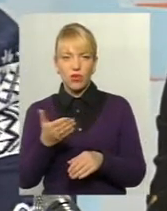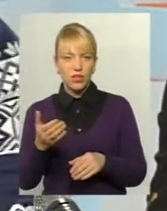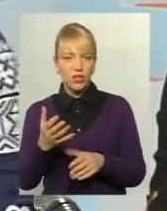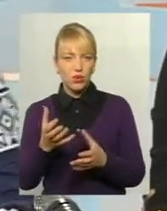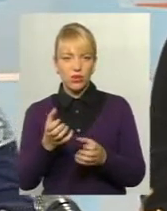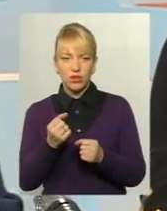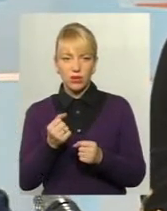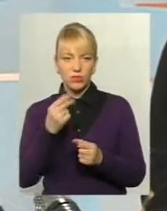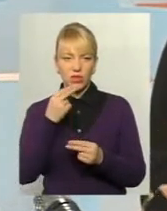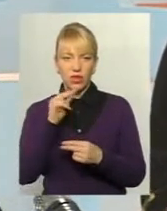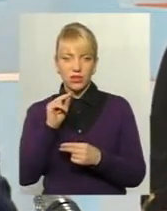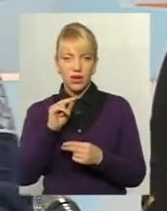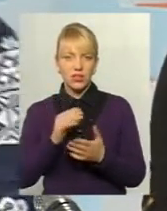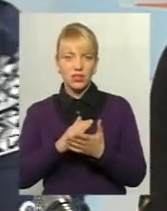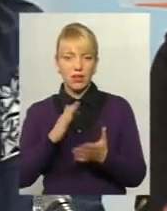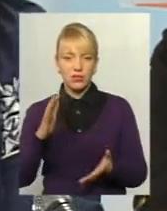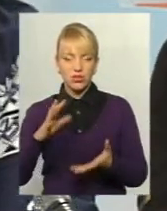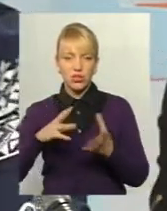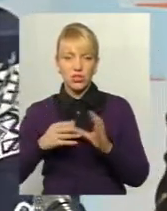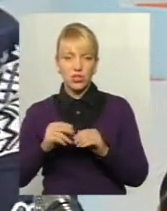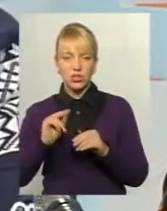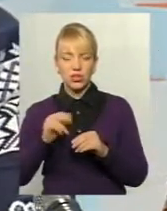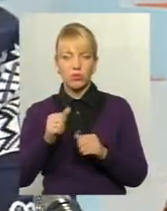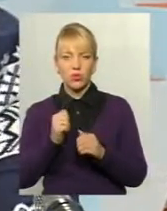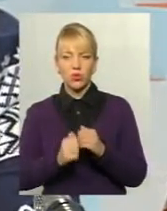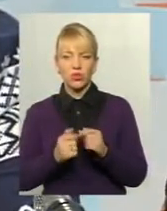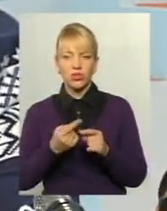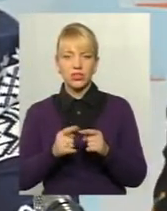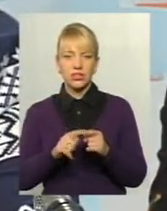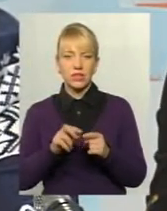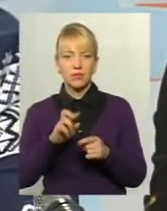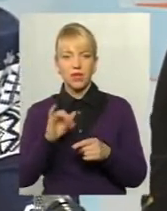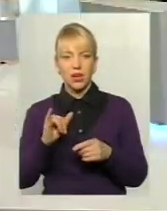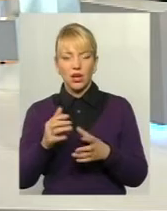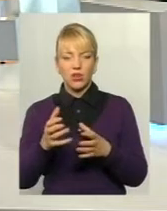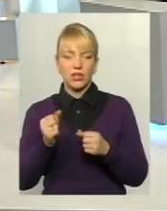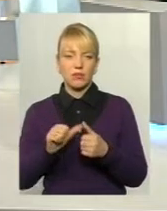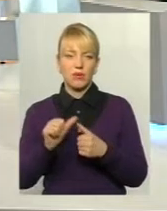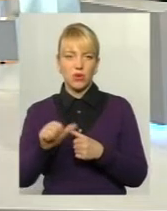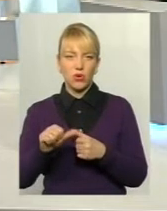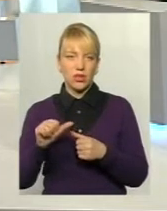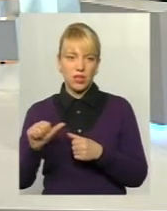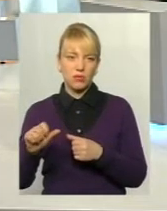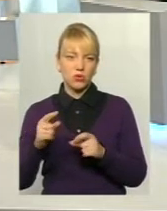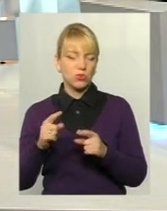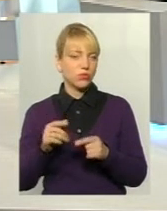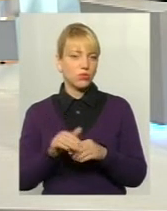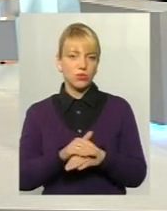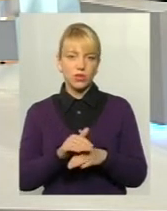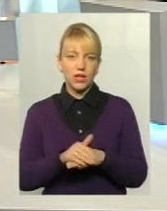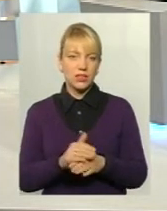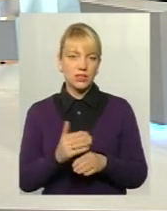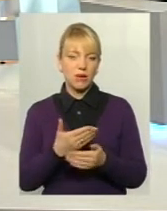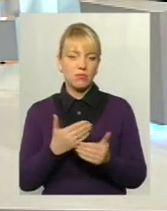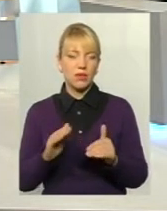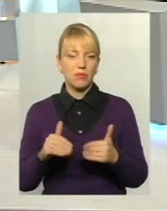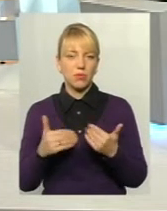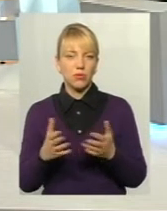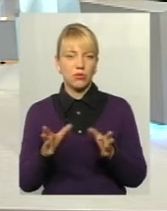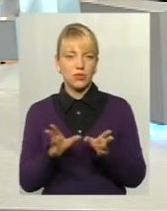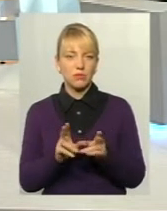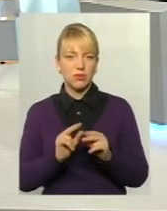найкращі, найбільші результати, ніж кожен з них одержав би окремо. Тому, будь ласка, ми пропонуємо співпрацю.